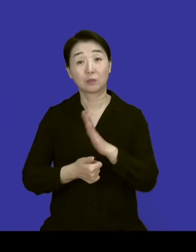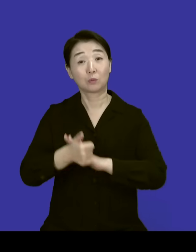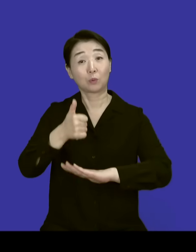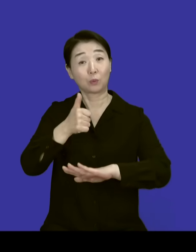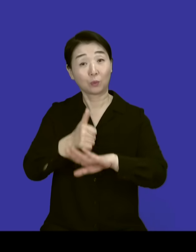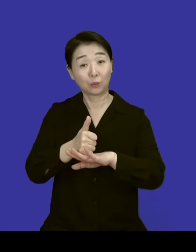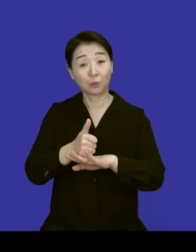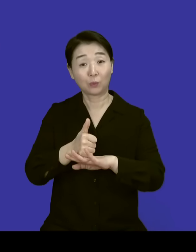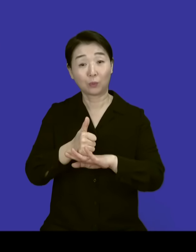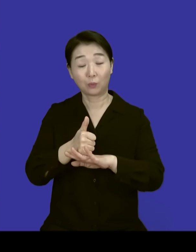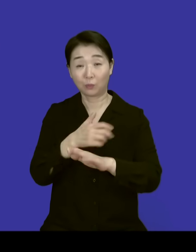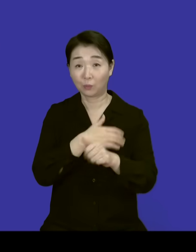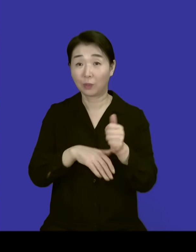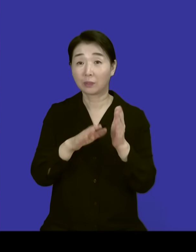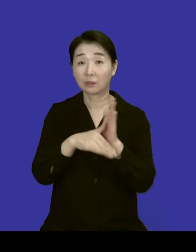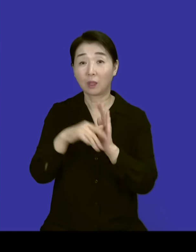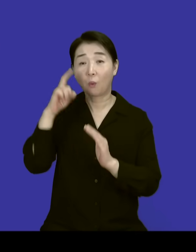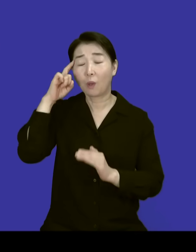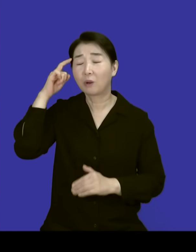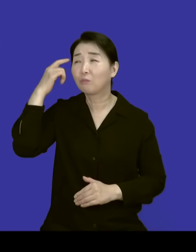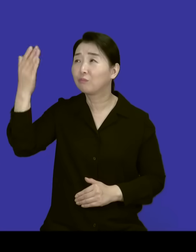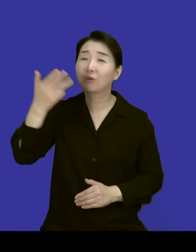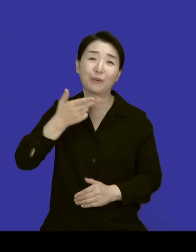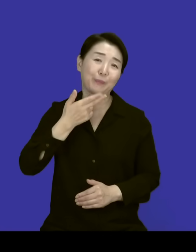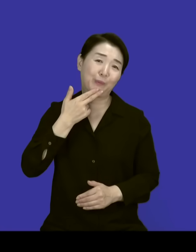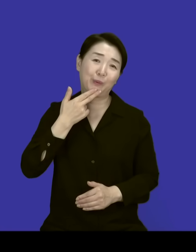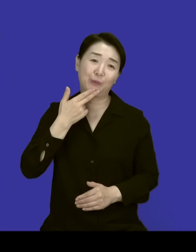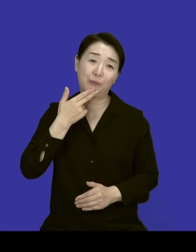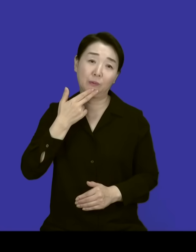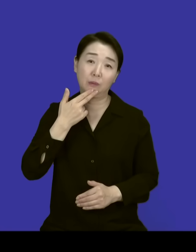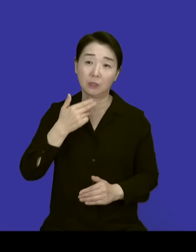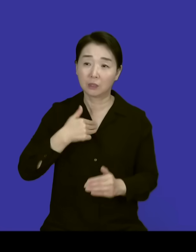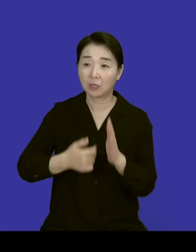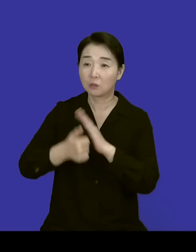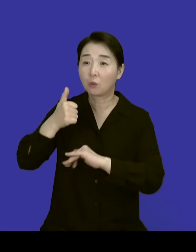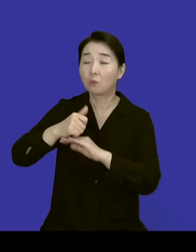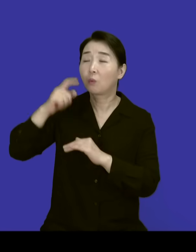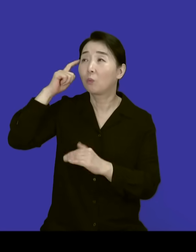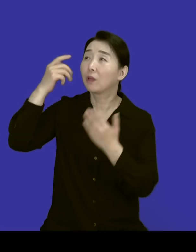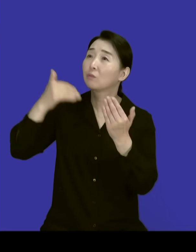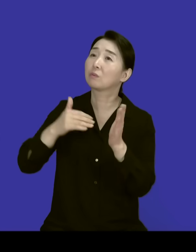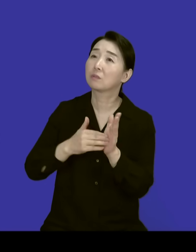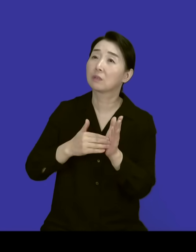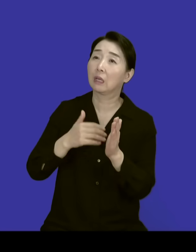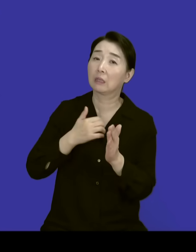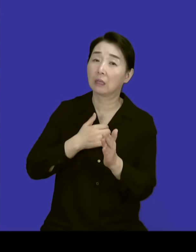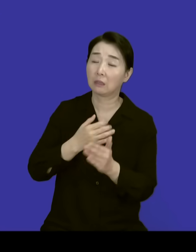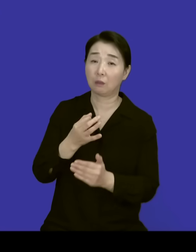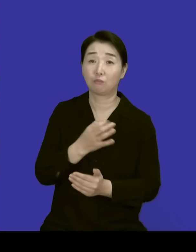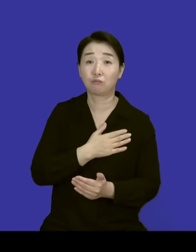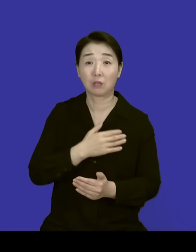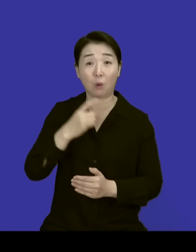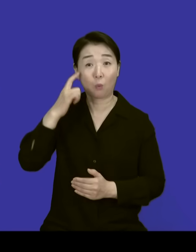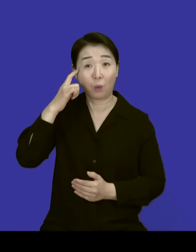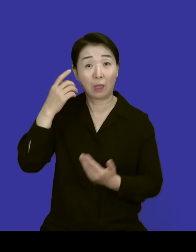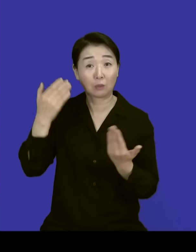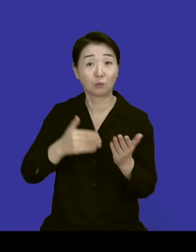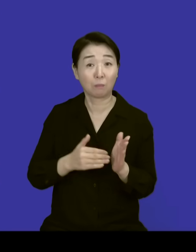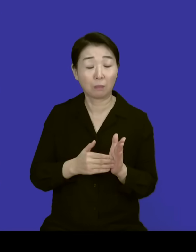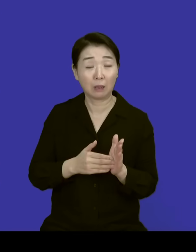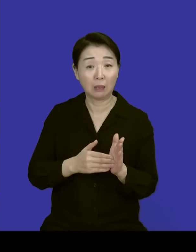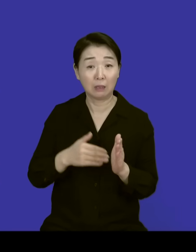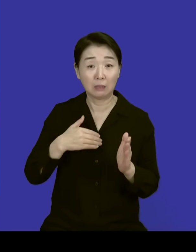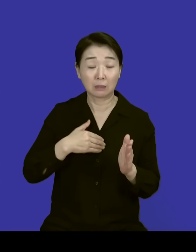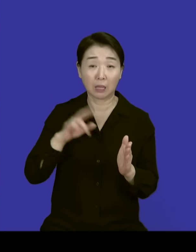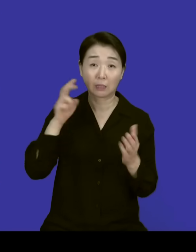성공의 환경에서 왜라고 묻는 경우가 드물어요. 나에게 왜 이런 성공을 주셨으며 맞아요. 나에게 왜 이런 부를 주셨으며 나에게 왜 이런